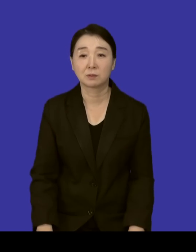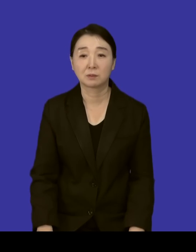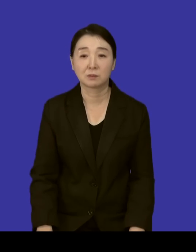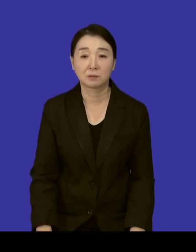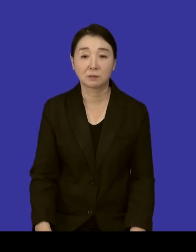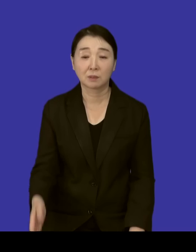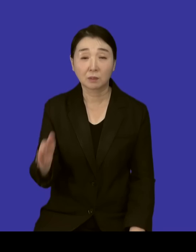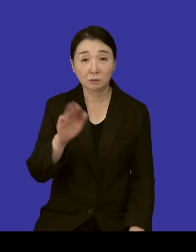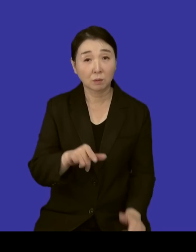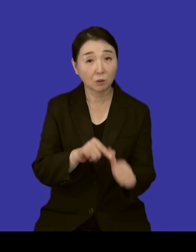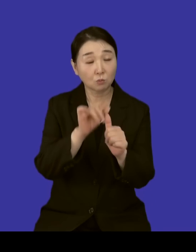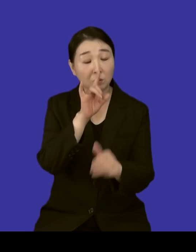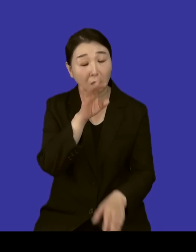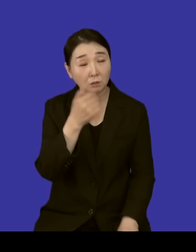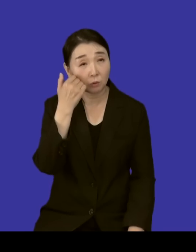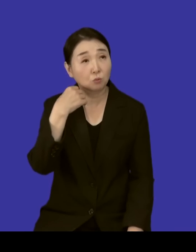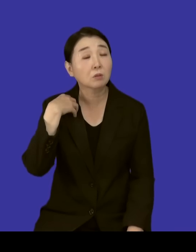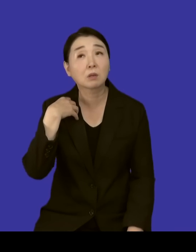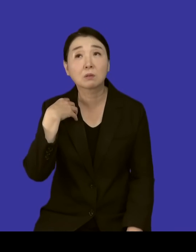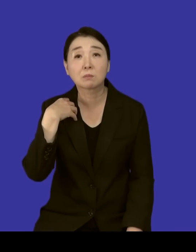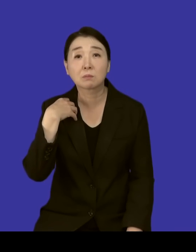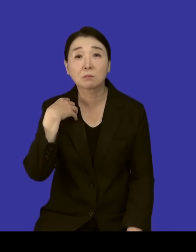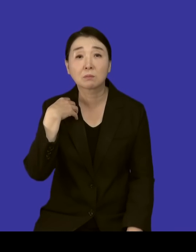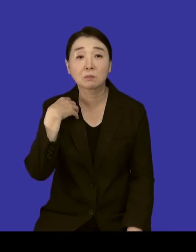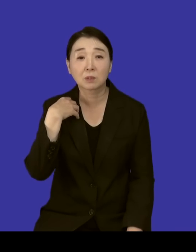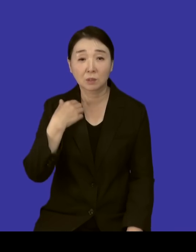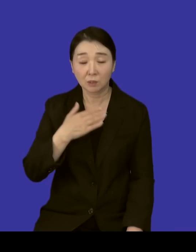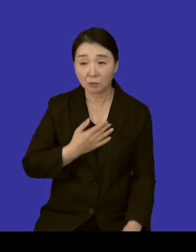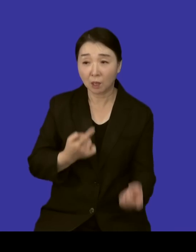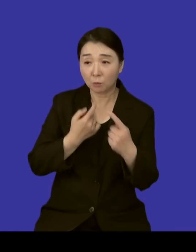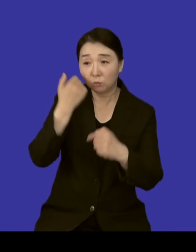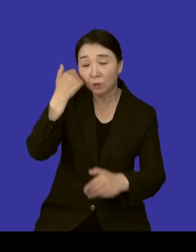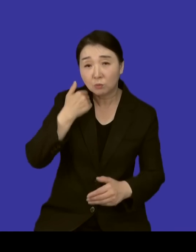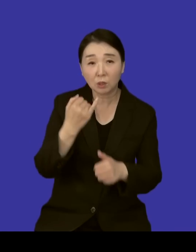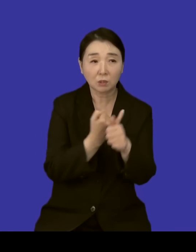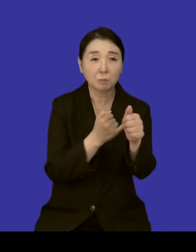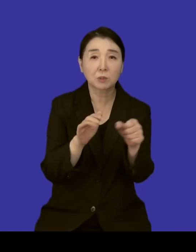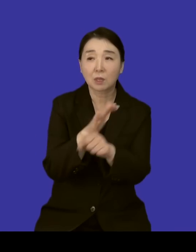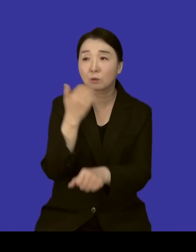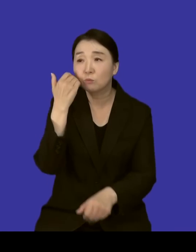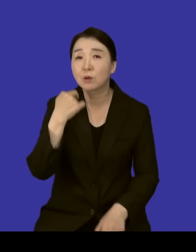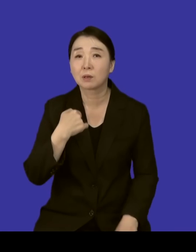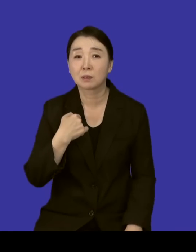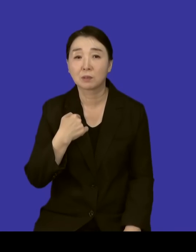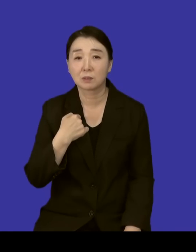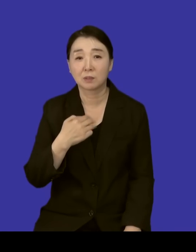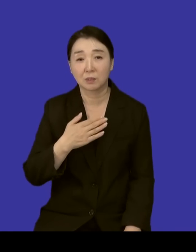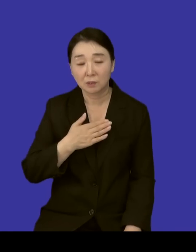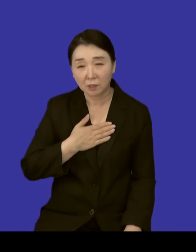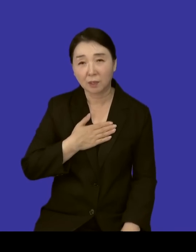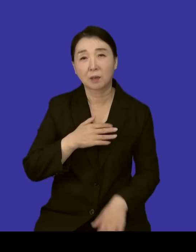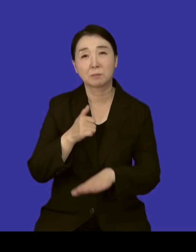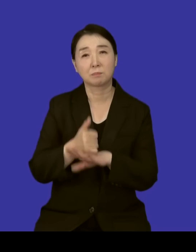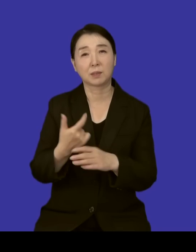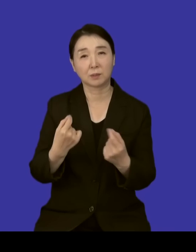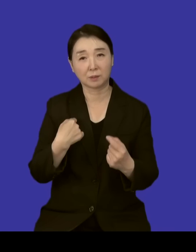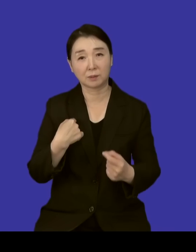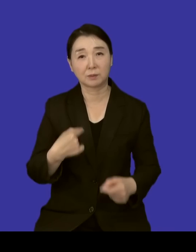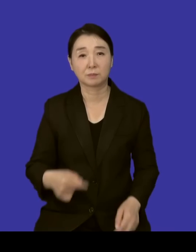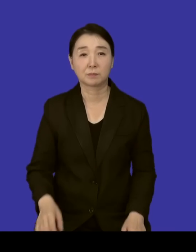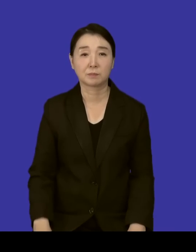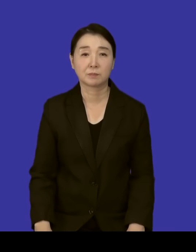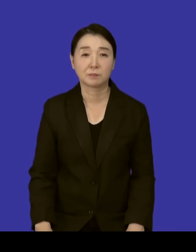그런데 구원이 안 되면 누가 책임지실 건가? 나보다 누가 더 남편을 사랑하냐? 제가 거의 막내뻘이니까